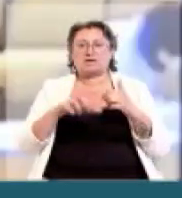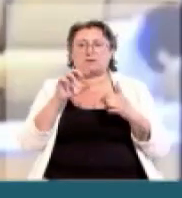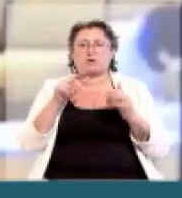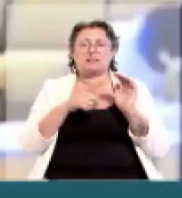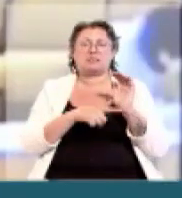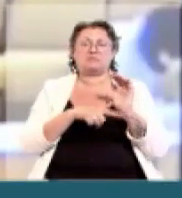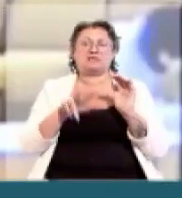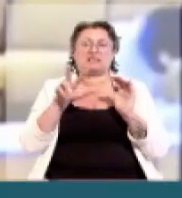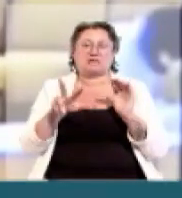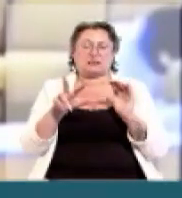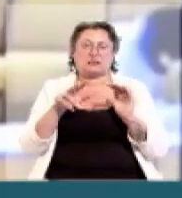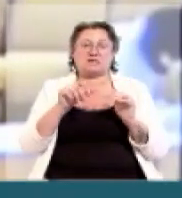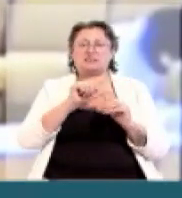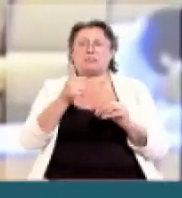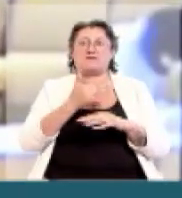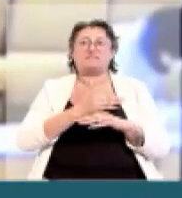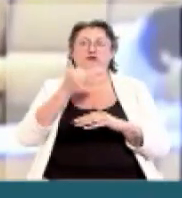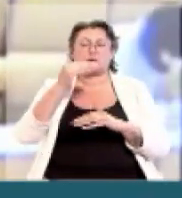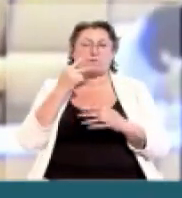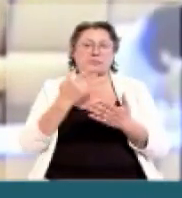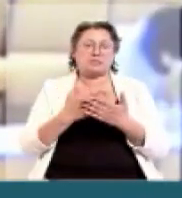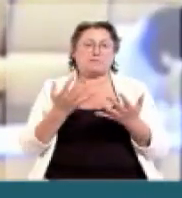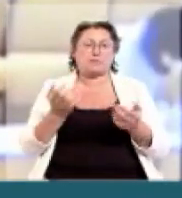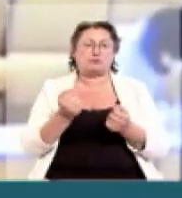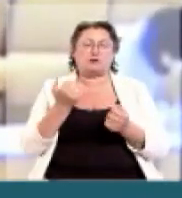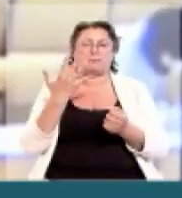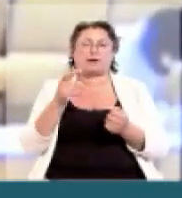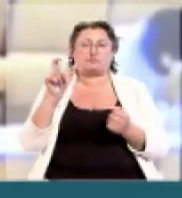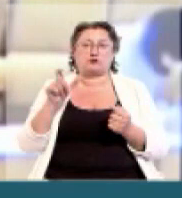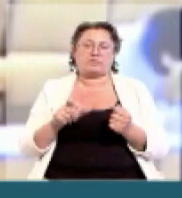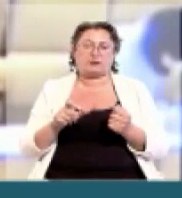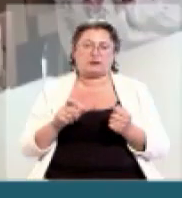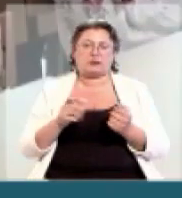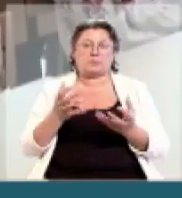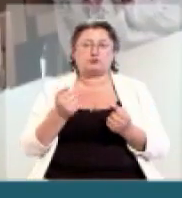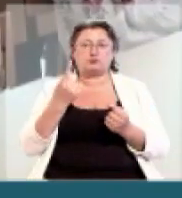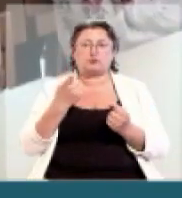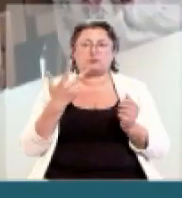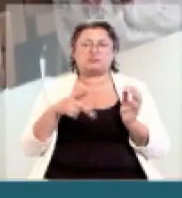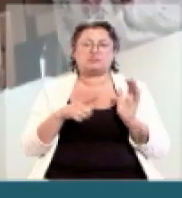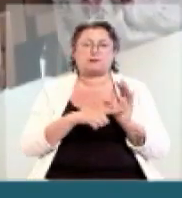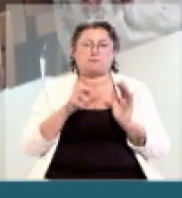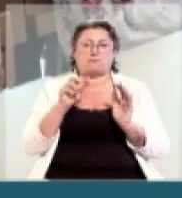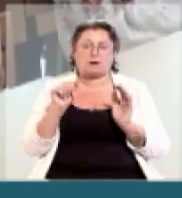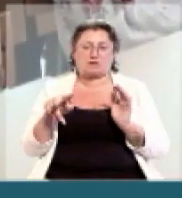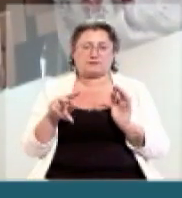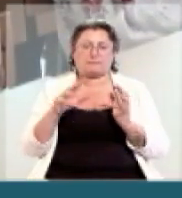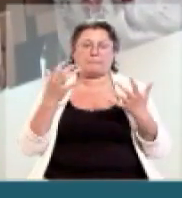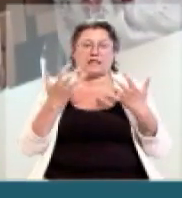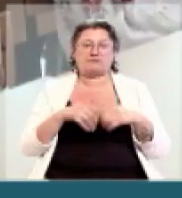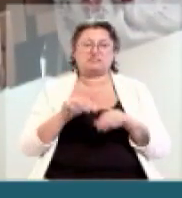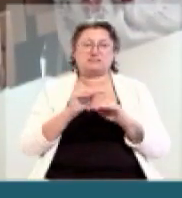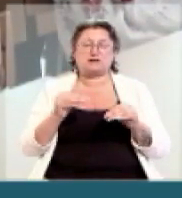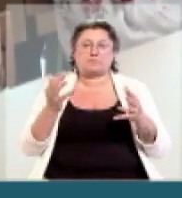составил 73. Самый высокий показатель получили 5 человек, набрали 137 баллов. Количество